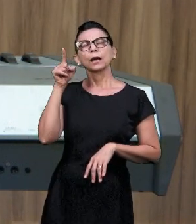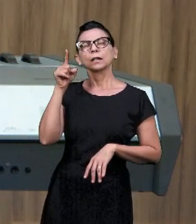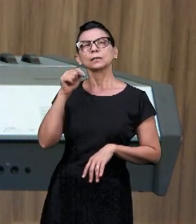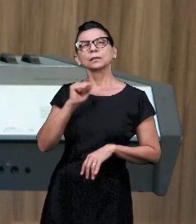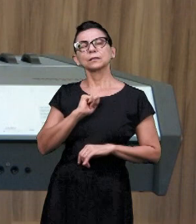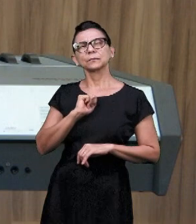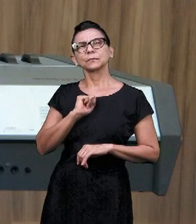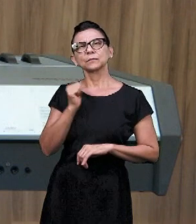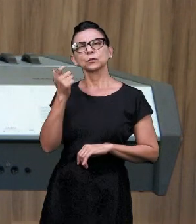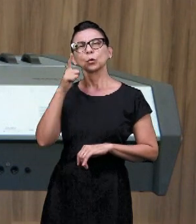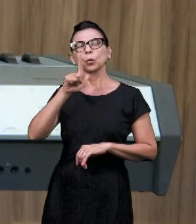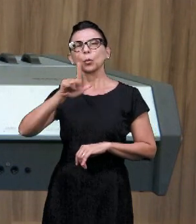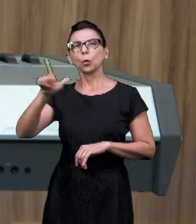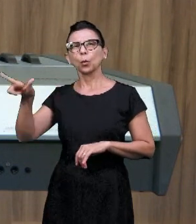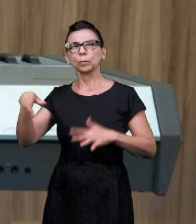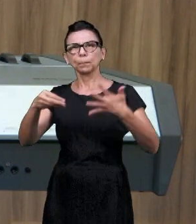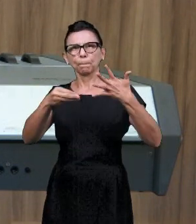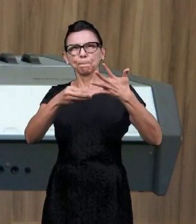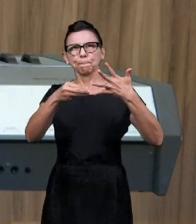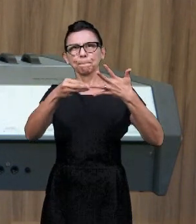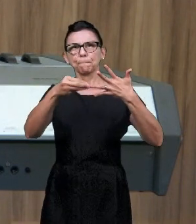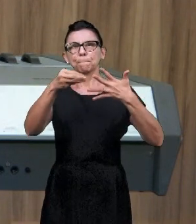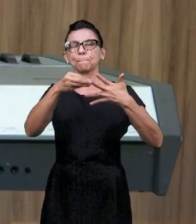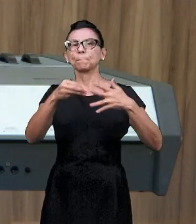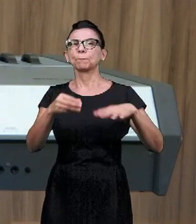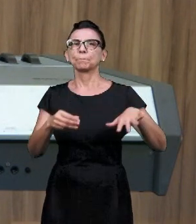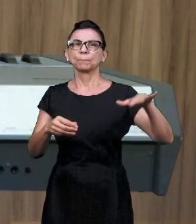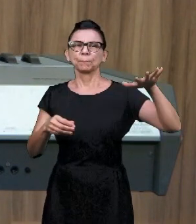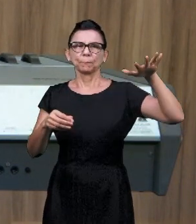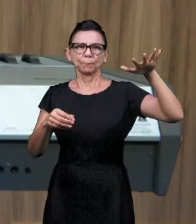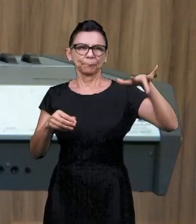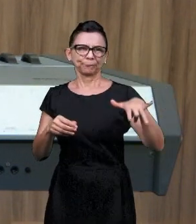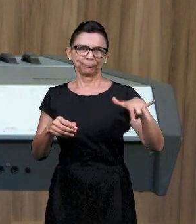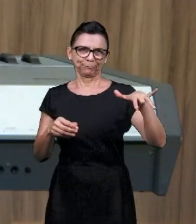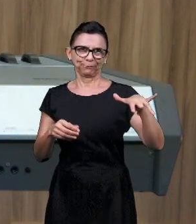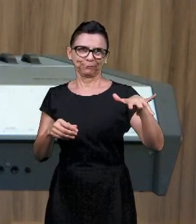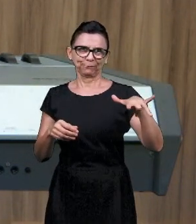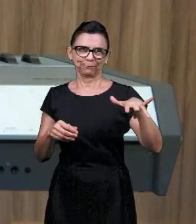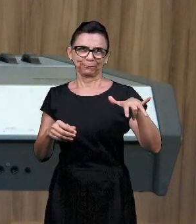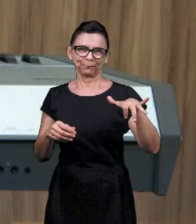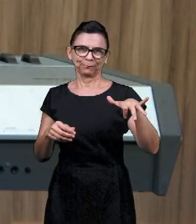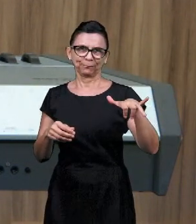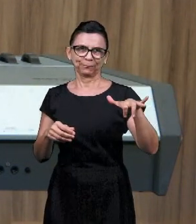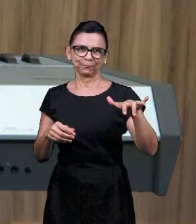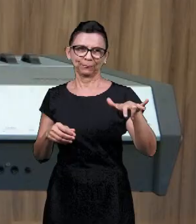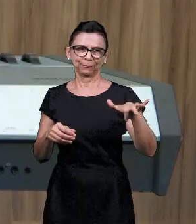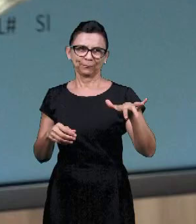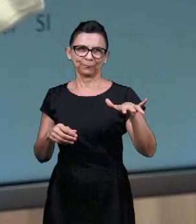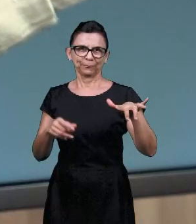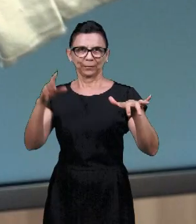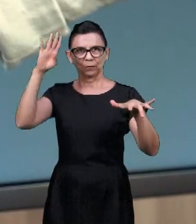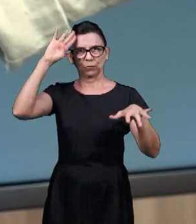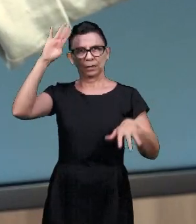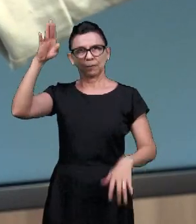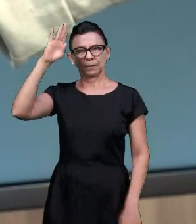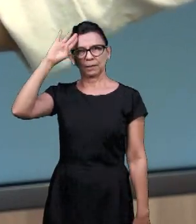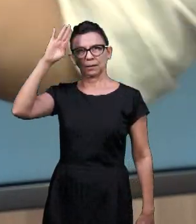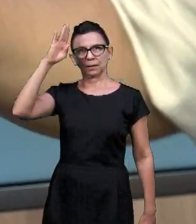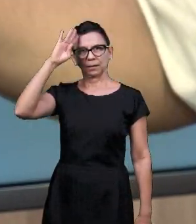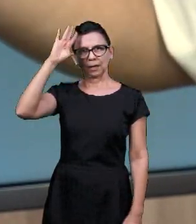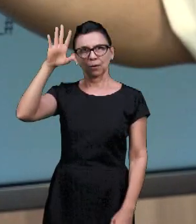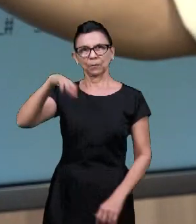accords aussi dans l'état fondamental. Je vous ai séparé l'accord de mi mineur, ré